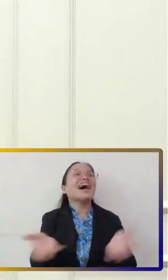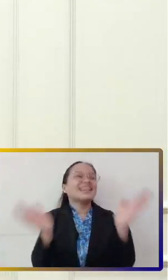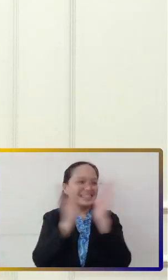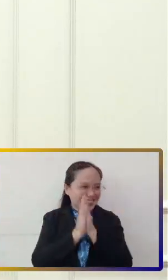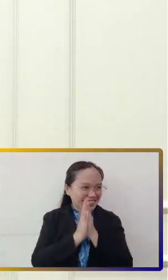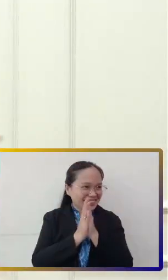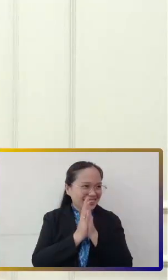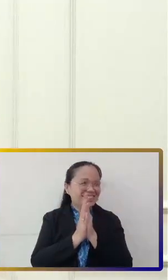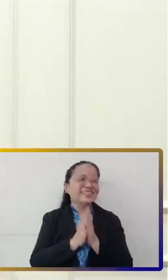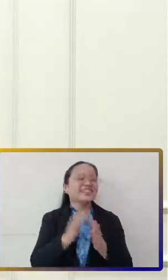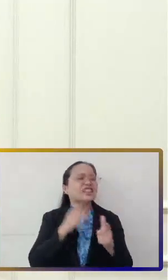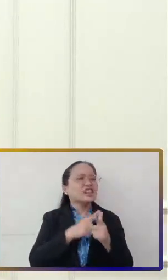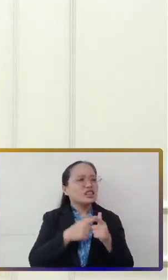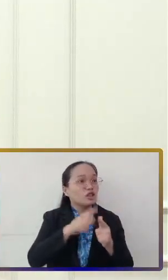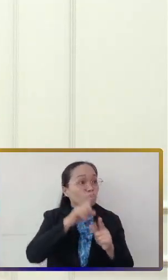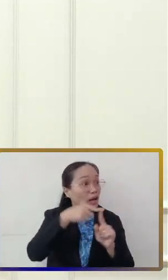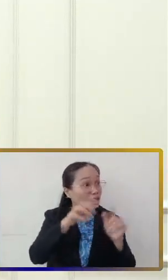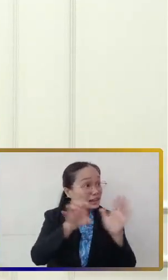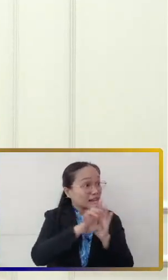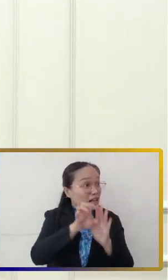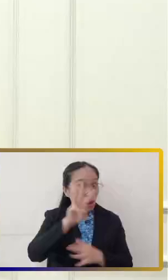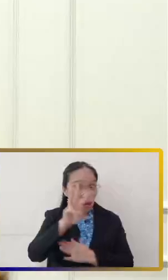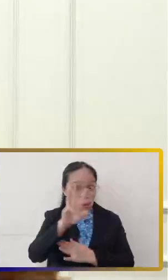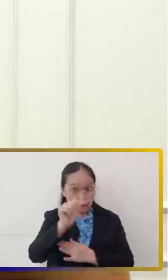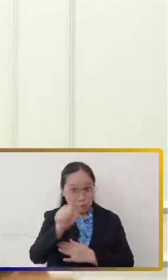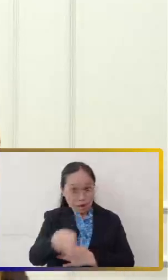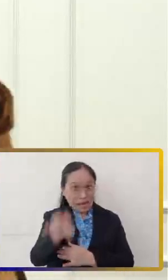So kapag ka ang Waze, kapatid, ay nag-fail,